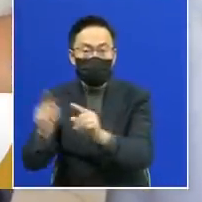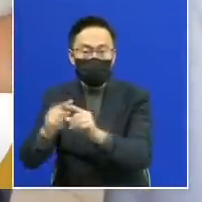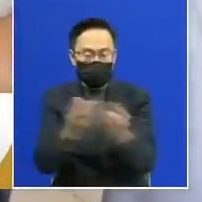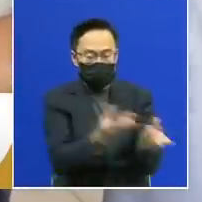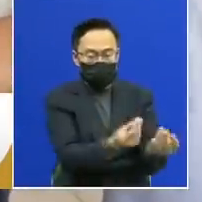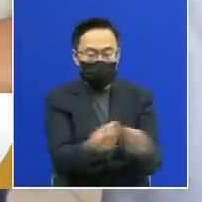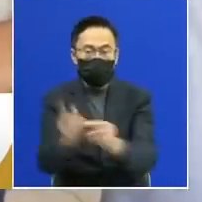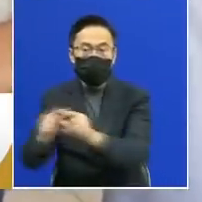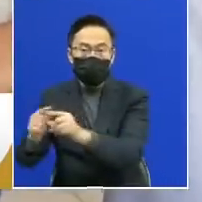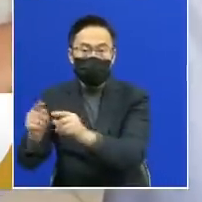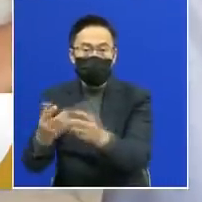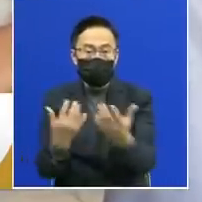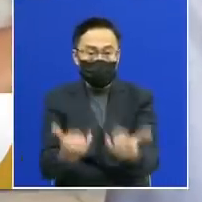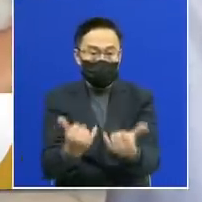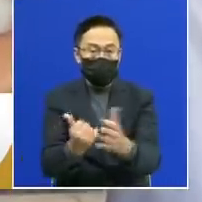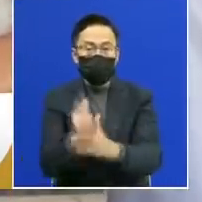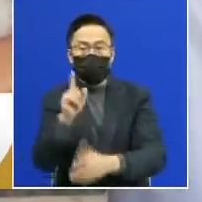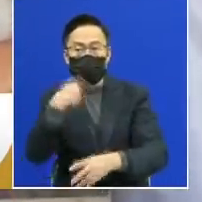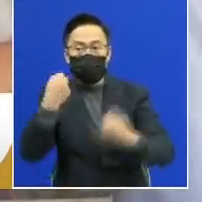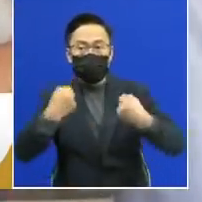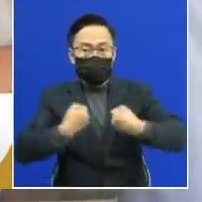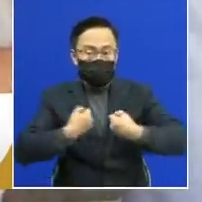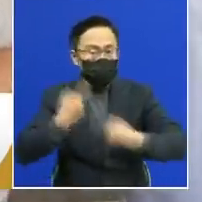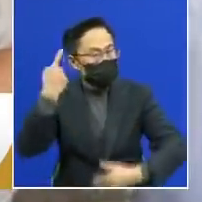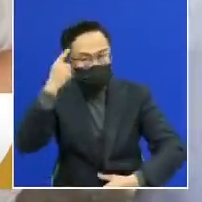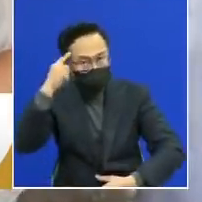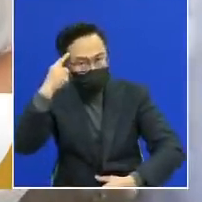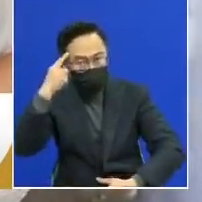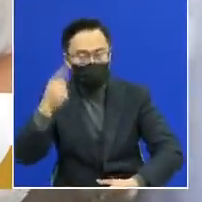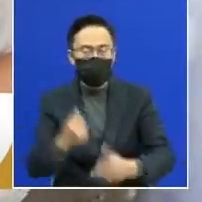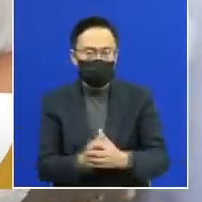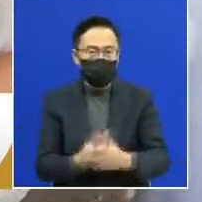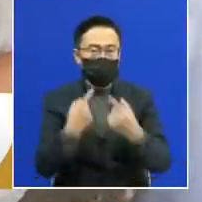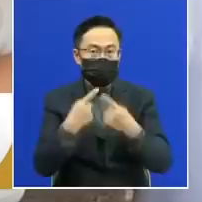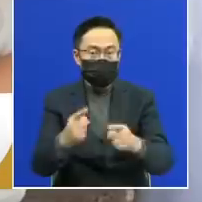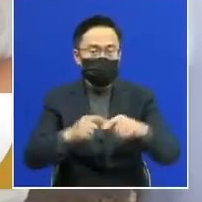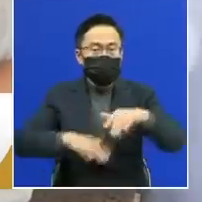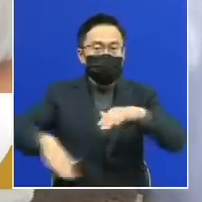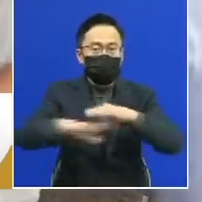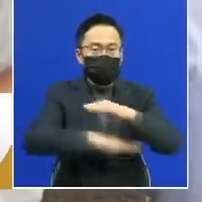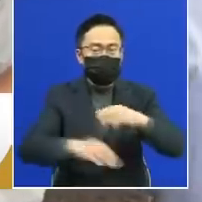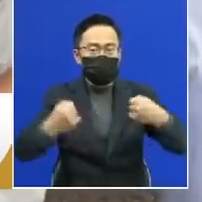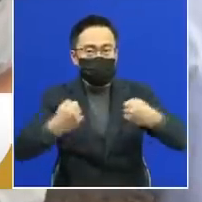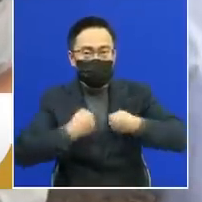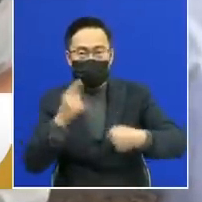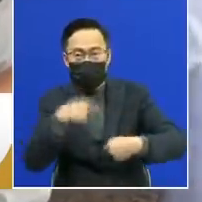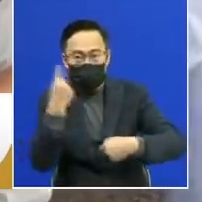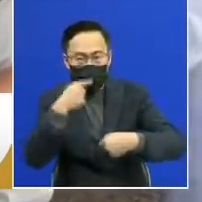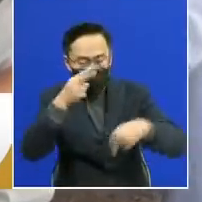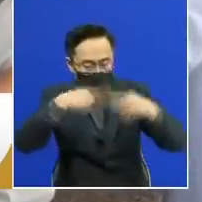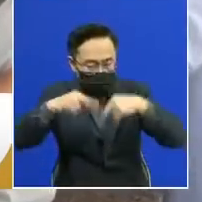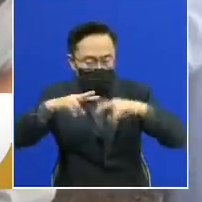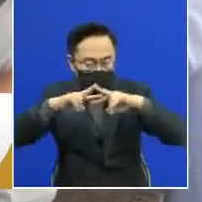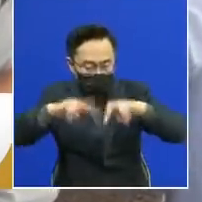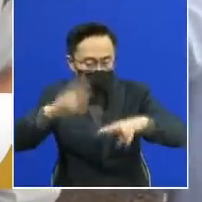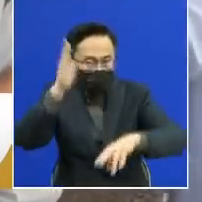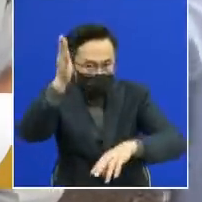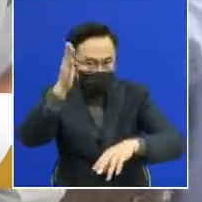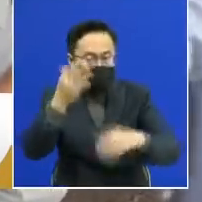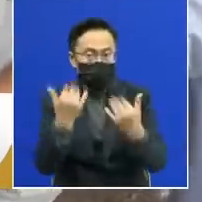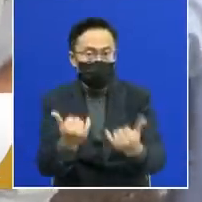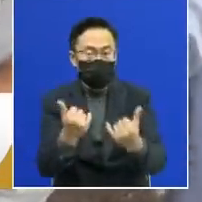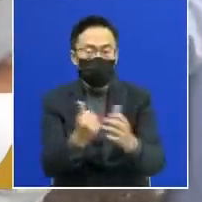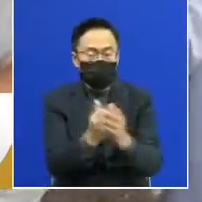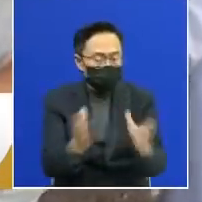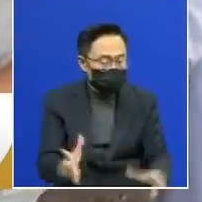ะยังไม่สามารถยืนยันได้นะว่าเป็นของใครนะ ค่ะ นะเพราะว่าอยู่ในชื่อเอกสารใครความเป็นเจ้าของยังไงเนี่ยนะยังยืนยันไม่